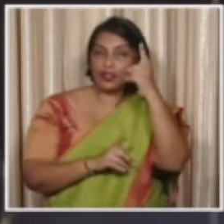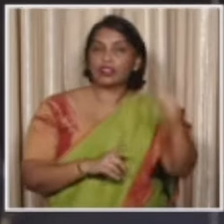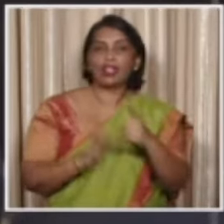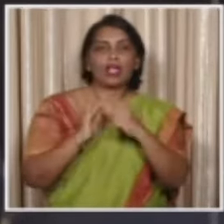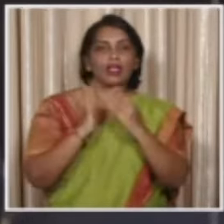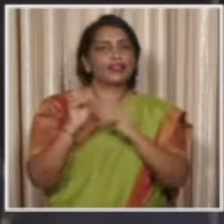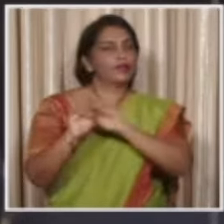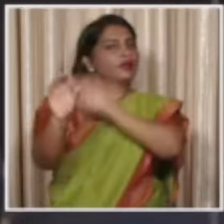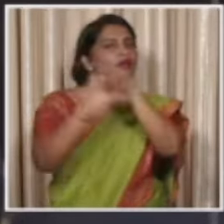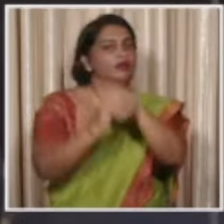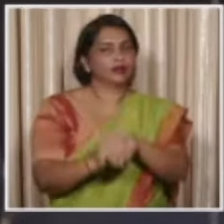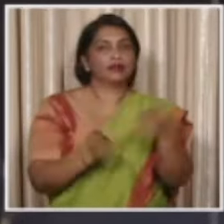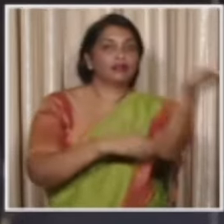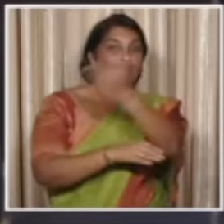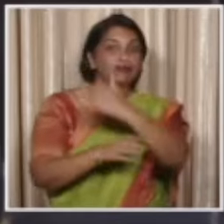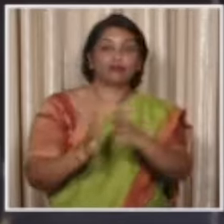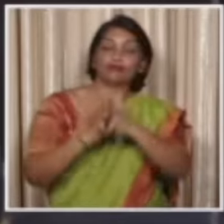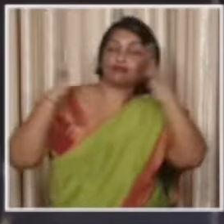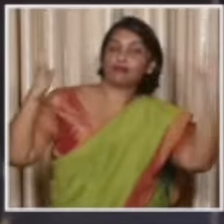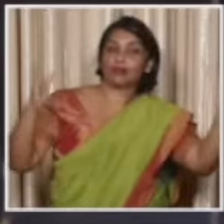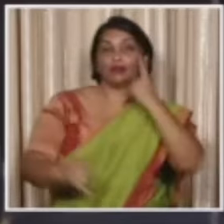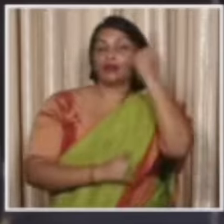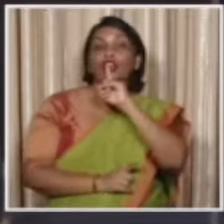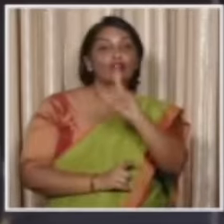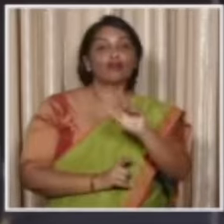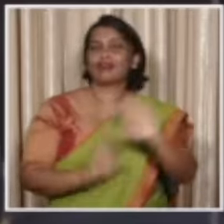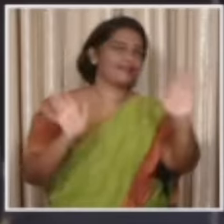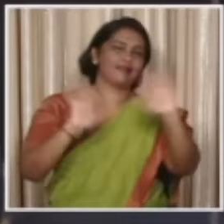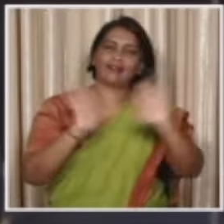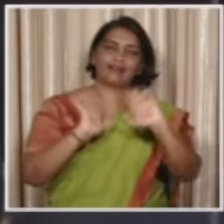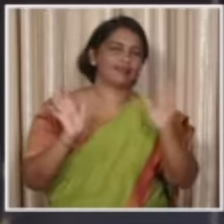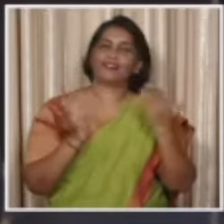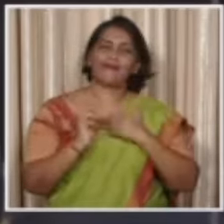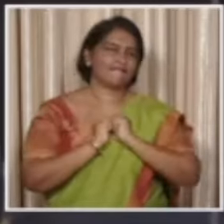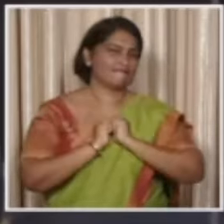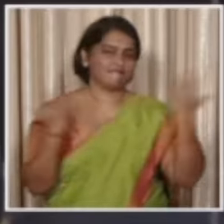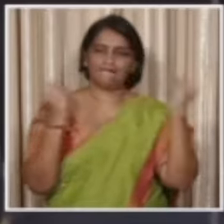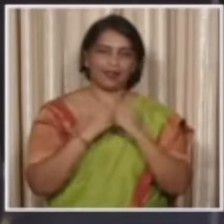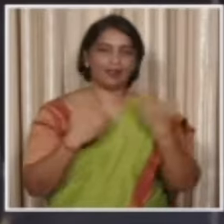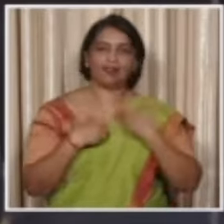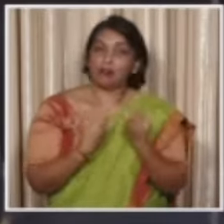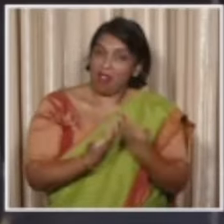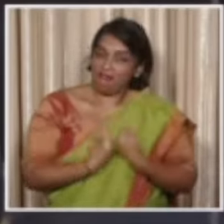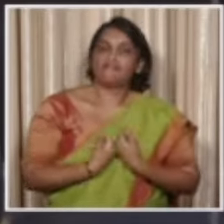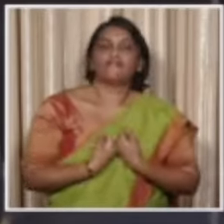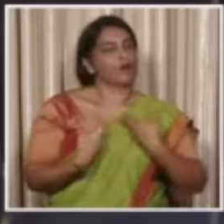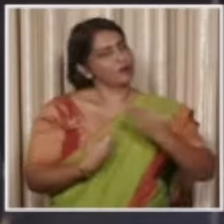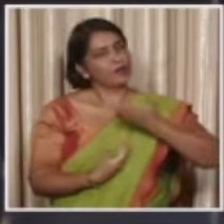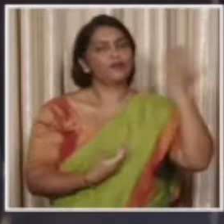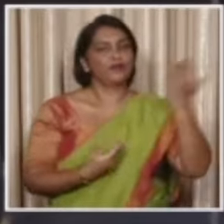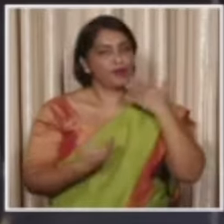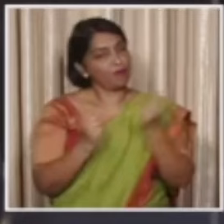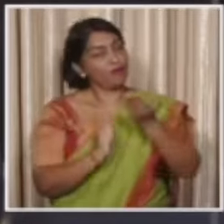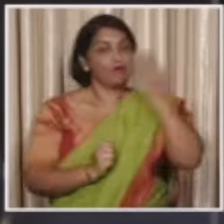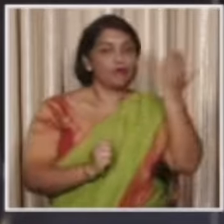IMF එකට යන්න කියලා. මෙතන හිටපු මහා විශාරදය මොකද කිව්වේ? නෑ නෑ නෑ එහෙම ඕනේ නෑ, අපිට පුළුවන්, අපිට පුළුවන්, අපිට